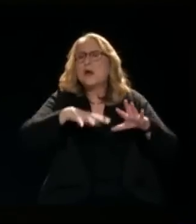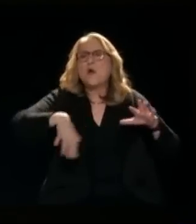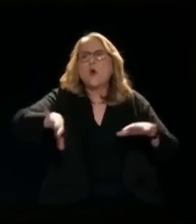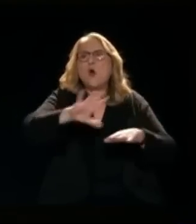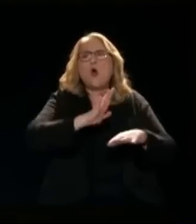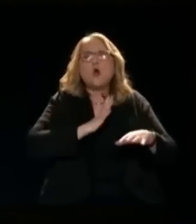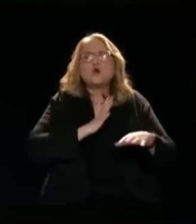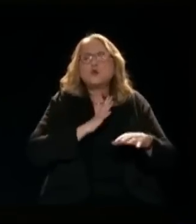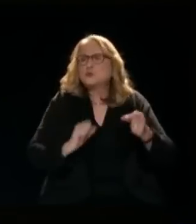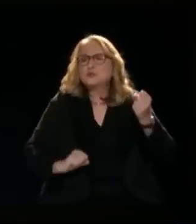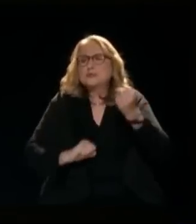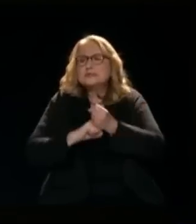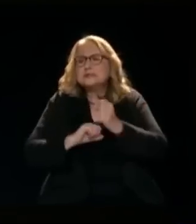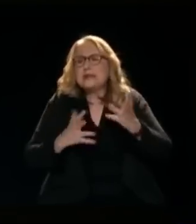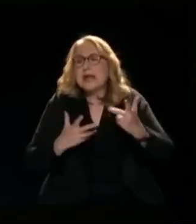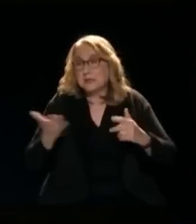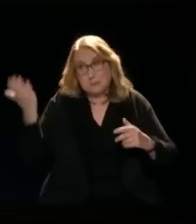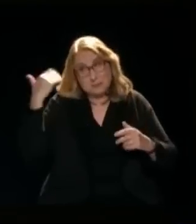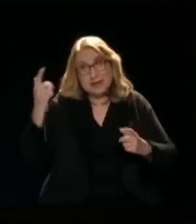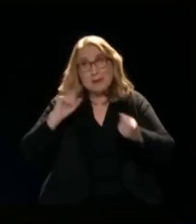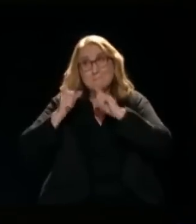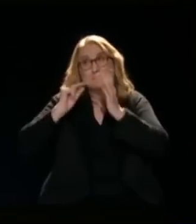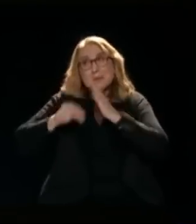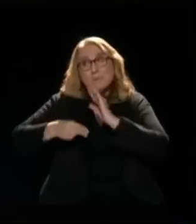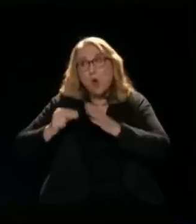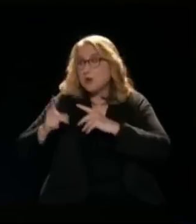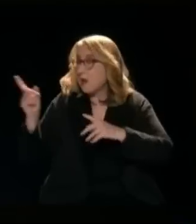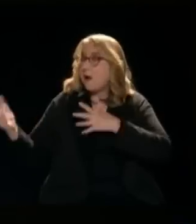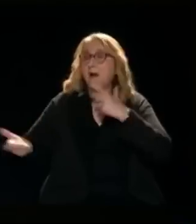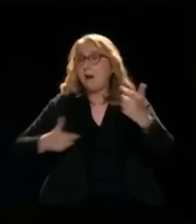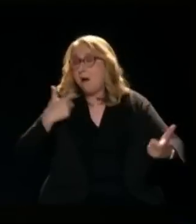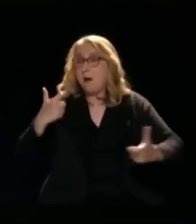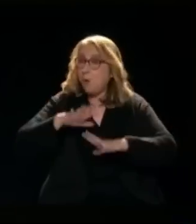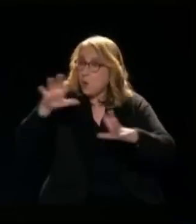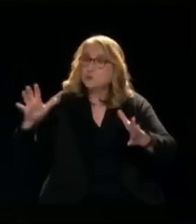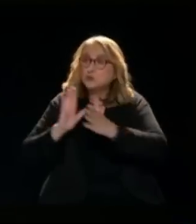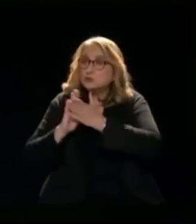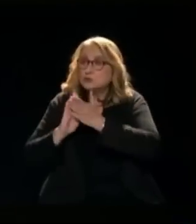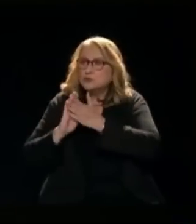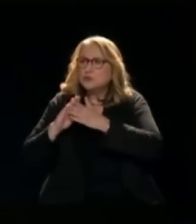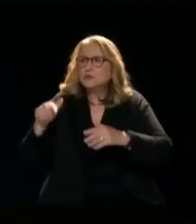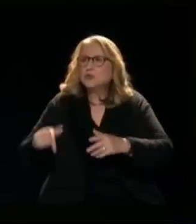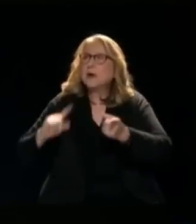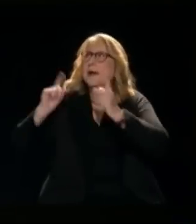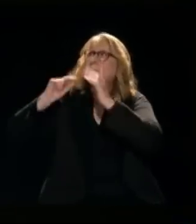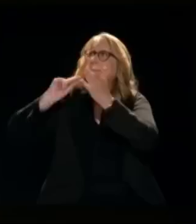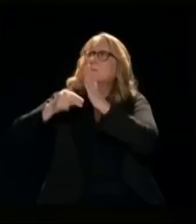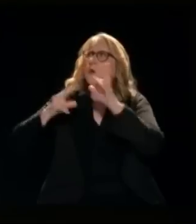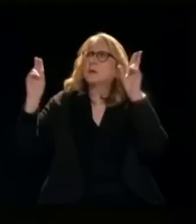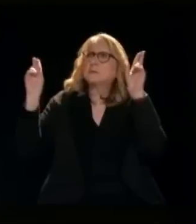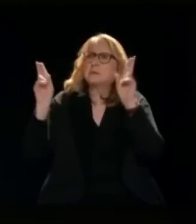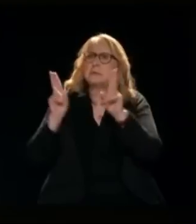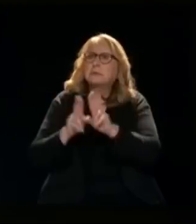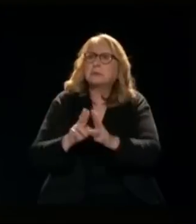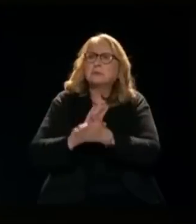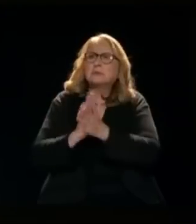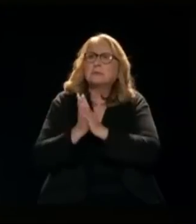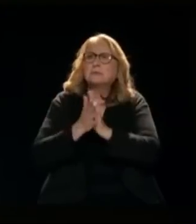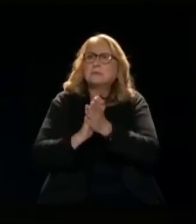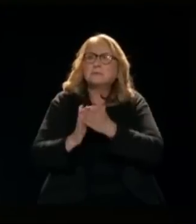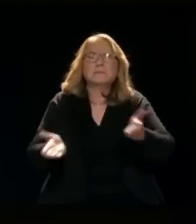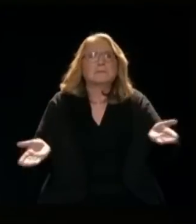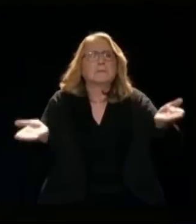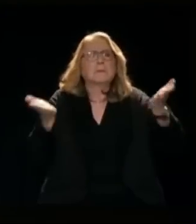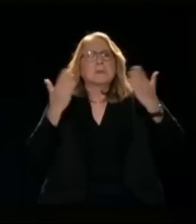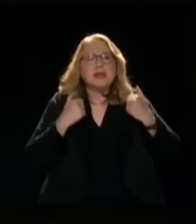να πηγαίνουν, έρχονται και να γίνονται εκείνες οι συσκέψεις, θυμάστε, στο Χίλτον και σε άλλους χώρους στην Αθήνα, τώρα που δεν βλέπει ελληνικές κυβερνήσεις